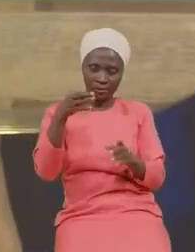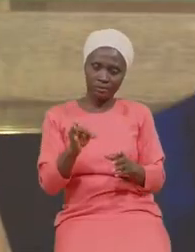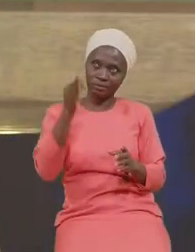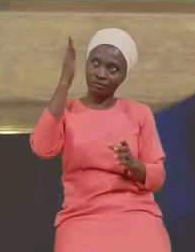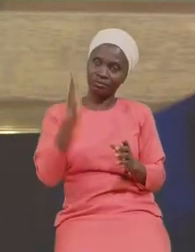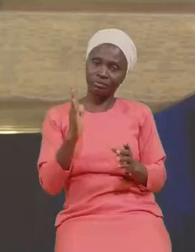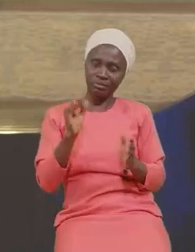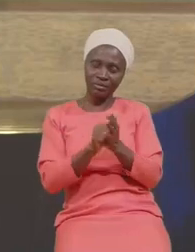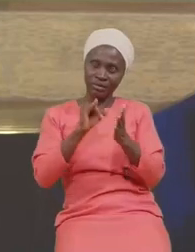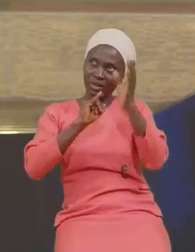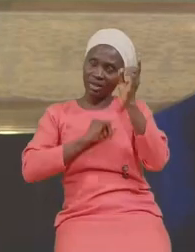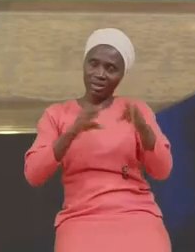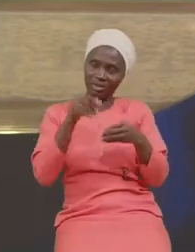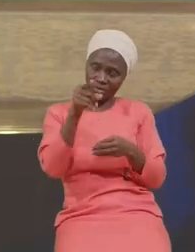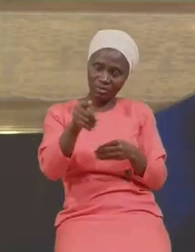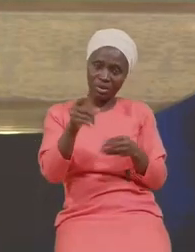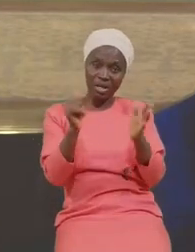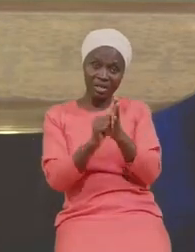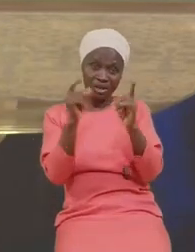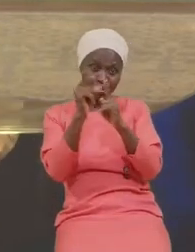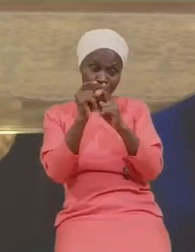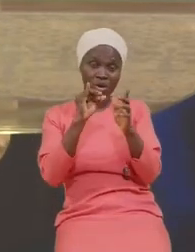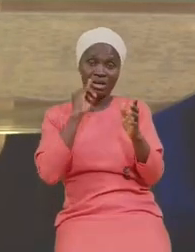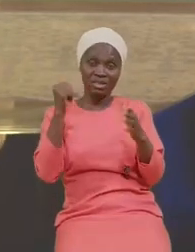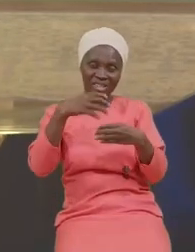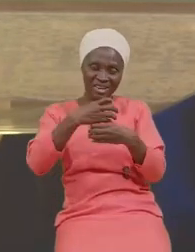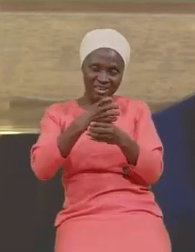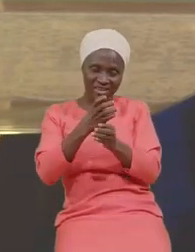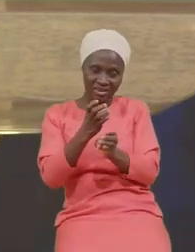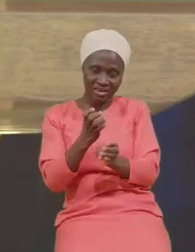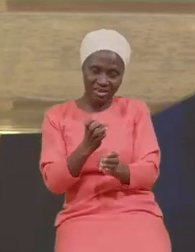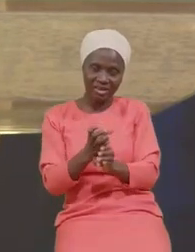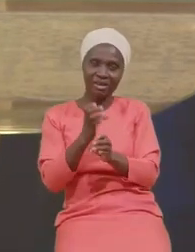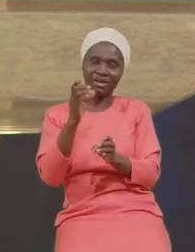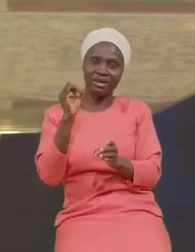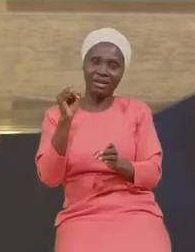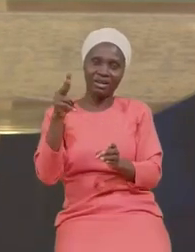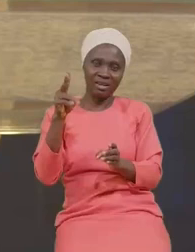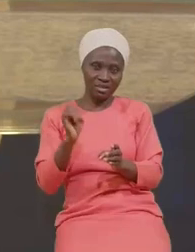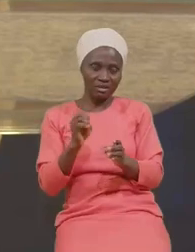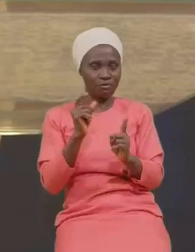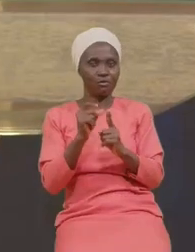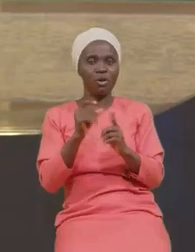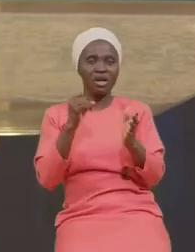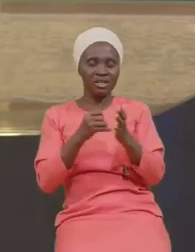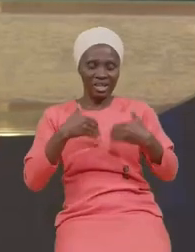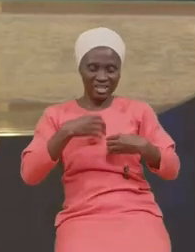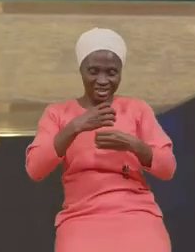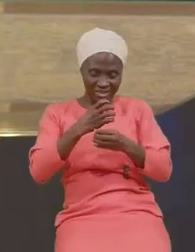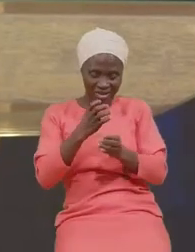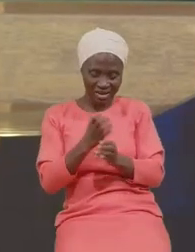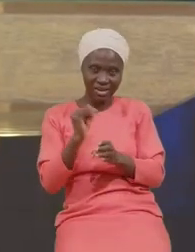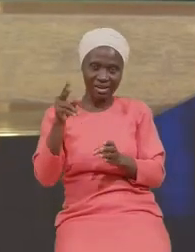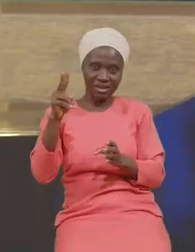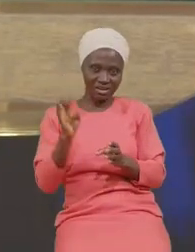que je t'ai donné et cette parole est la Parole créatrice qui est la puissance créatrice savate recréer ce soir